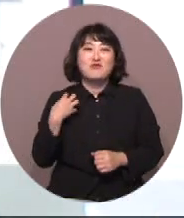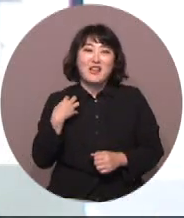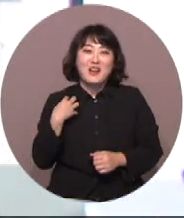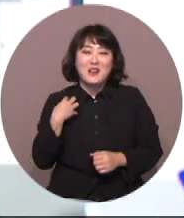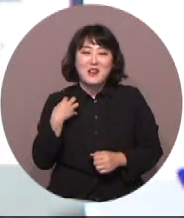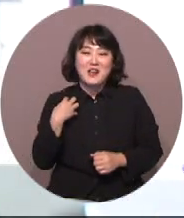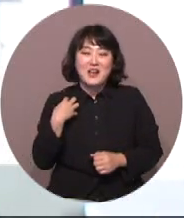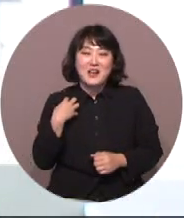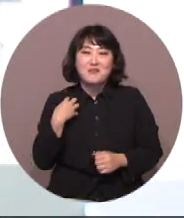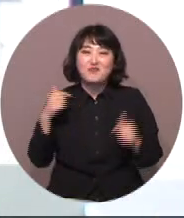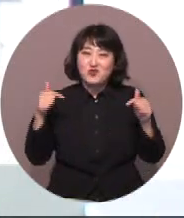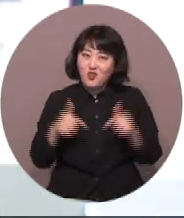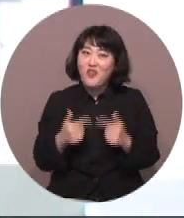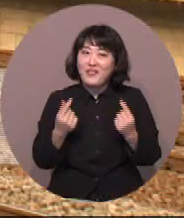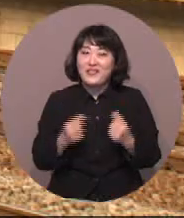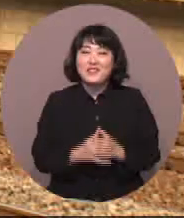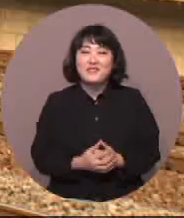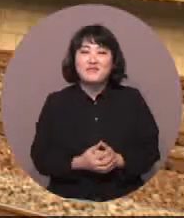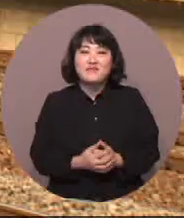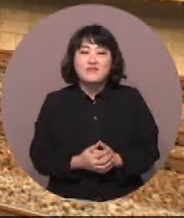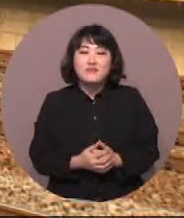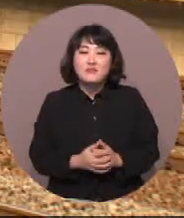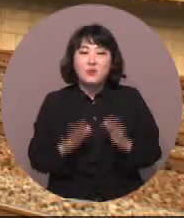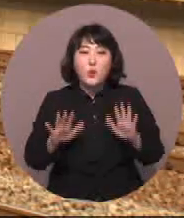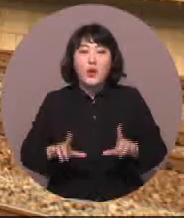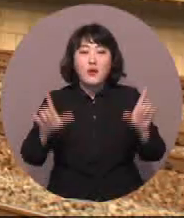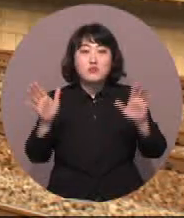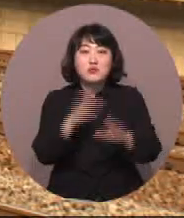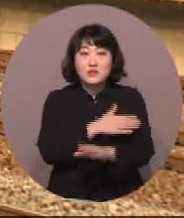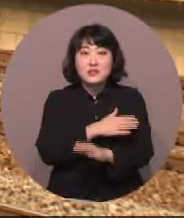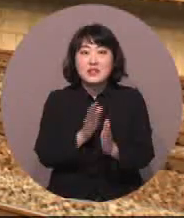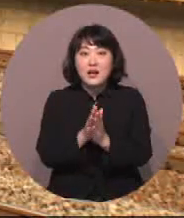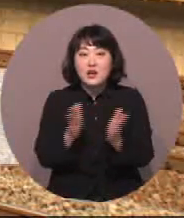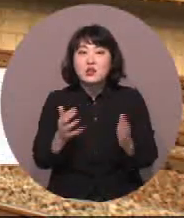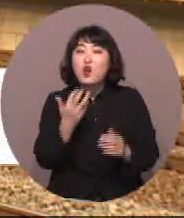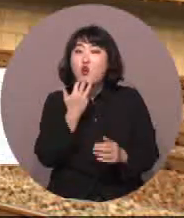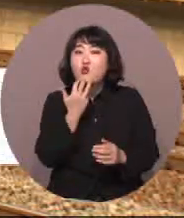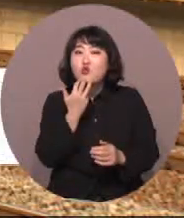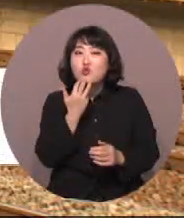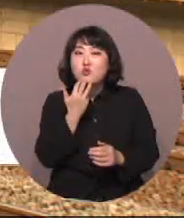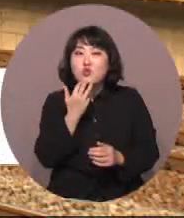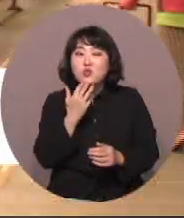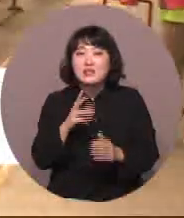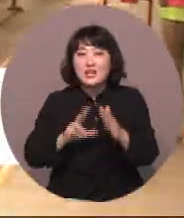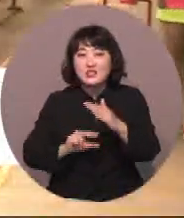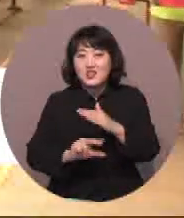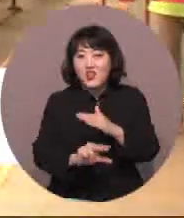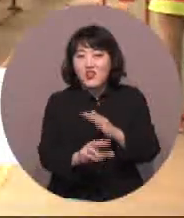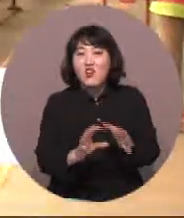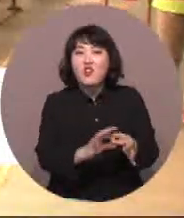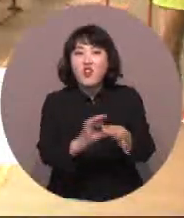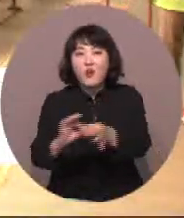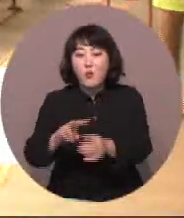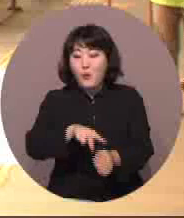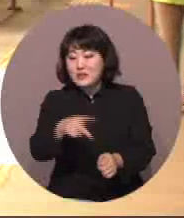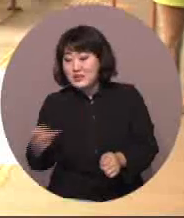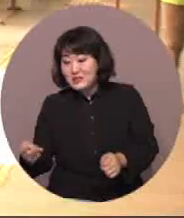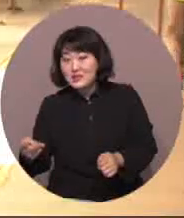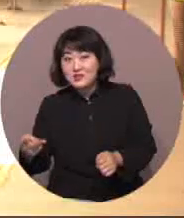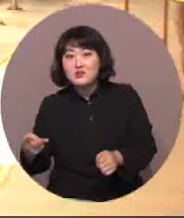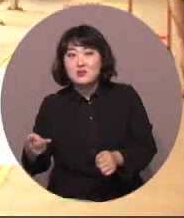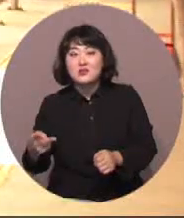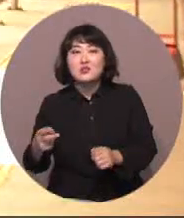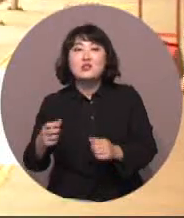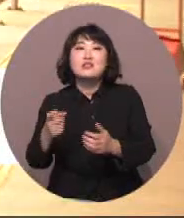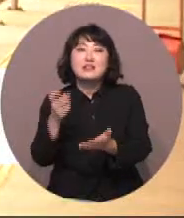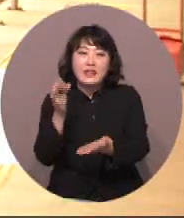조금 더 와 되지 않은가 올해부터 시작된 수도권 전철 환승 할인 제도와 도 연계돼 수도권 전철도